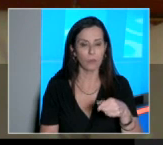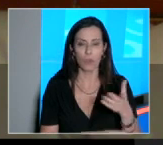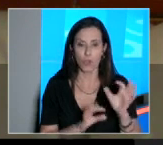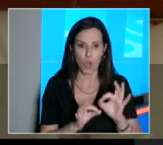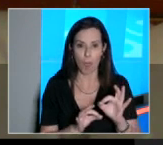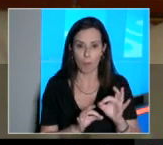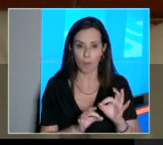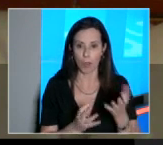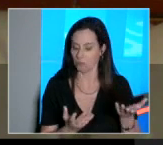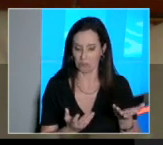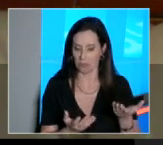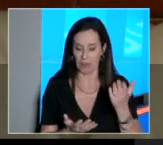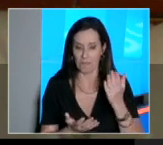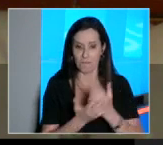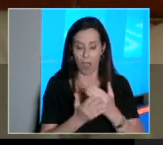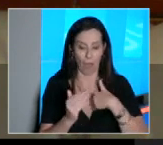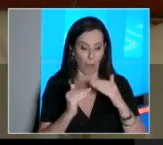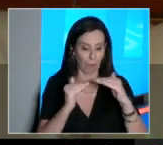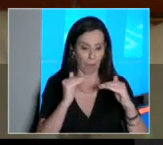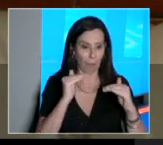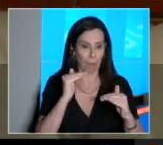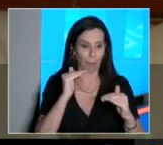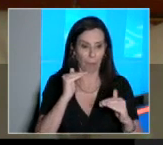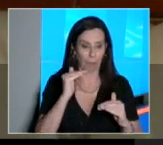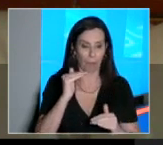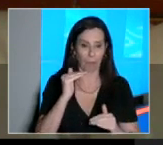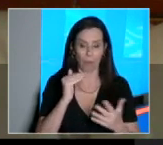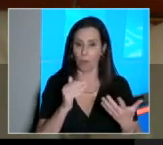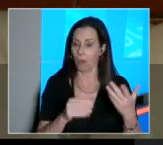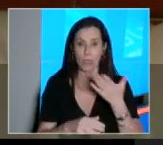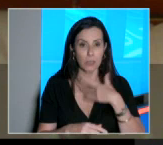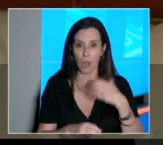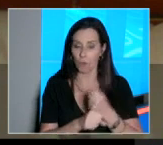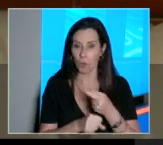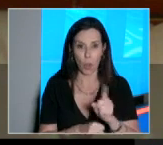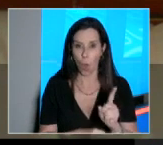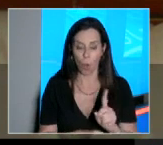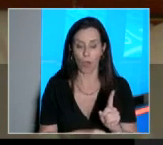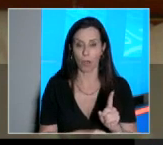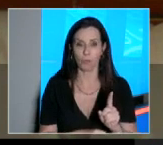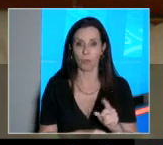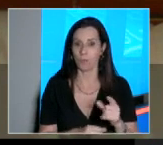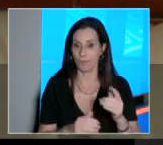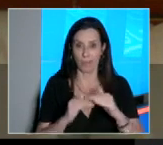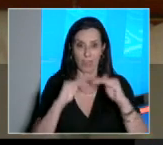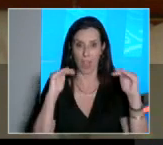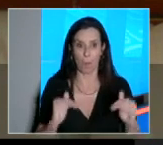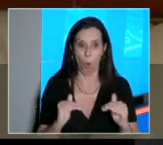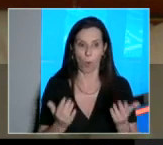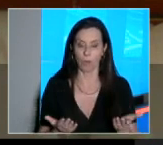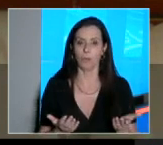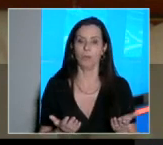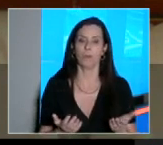ומתרחקת מהמדינות המובילות כבר 40 שנה, משנות ה-70, פריון העבודה בישראל הוא לא רק מהנמוכים